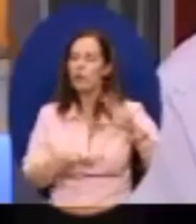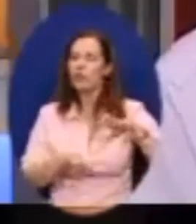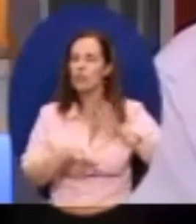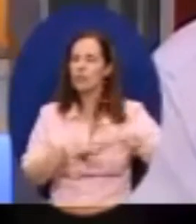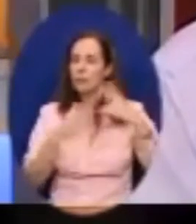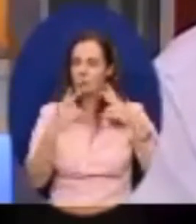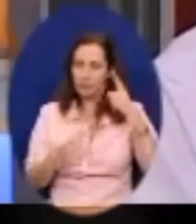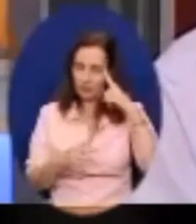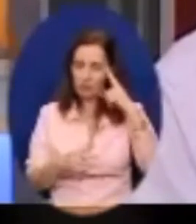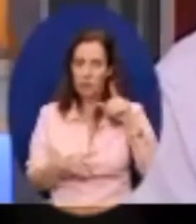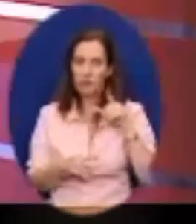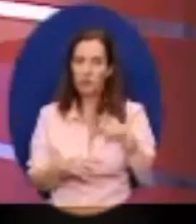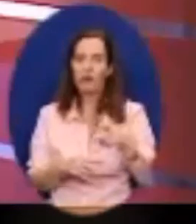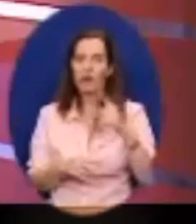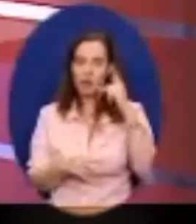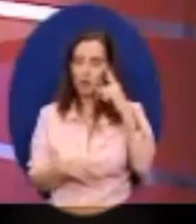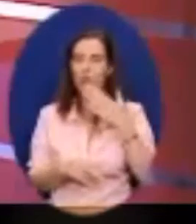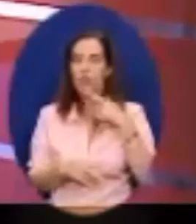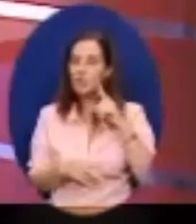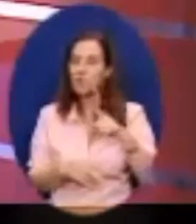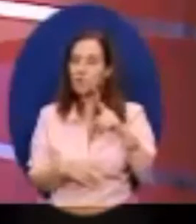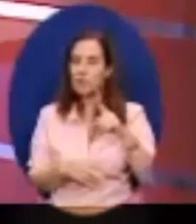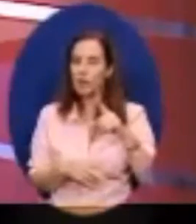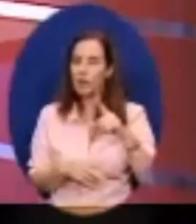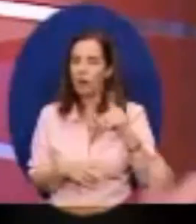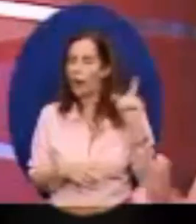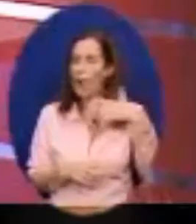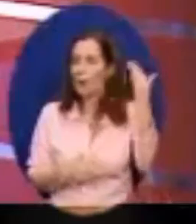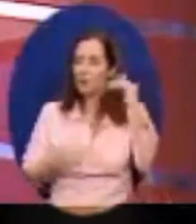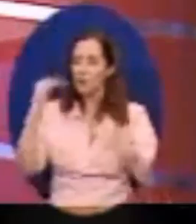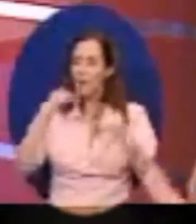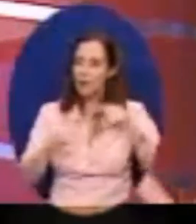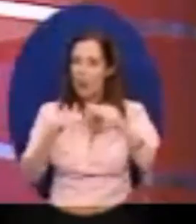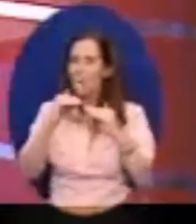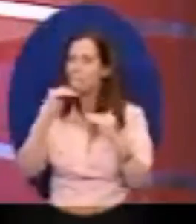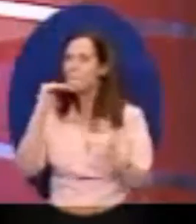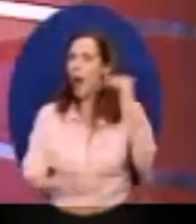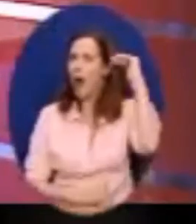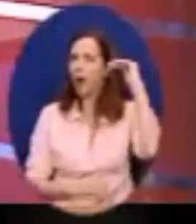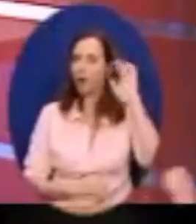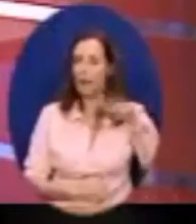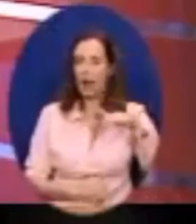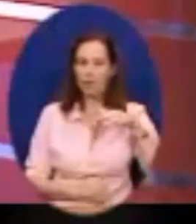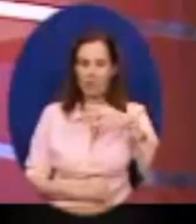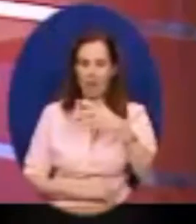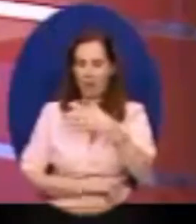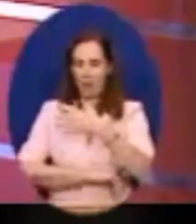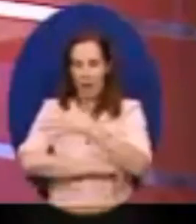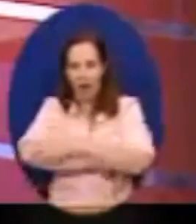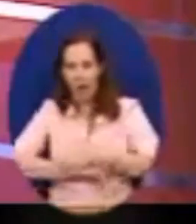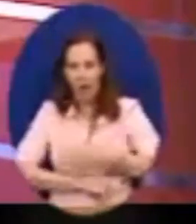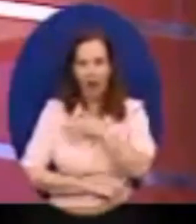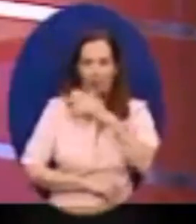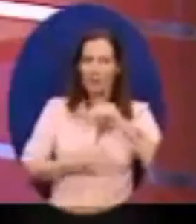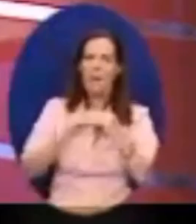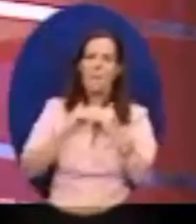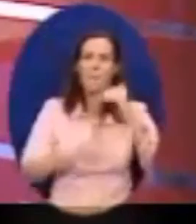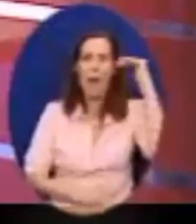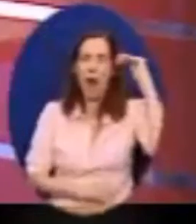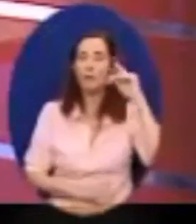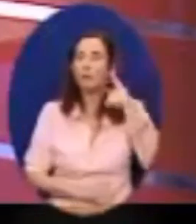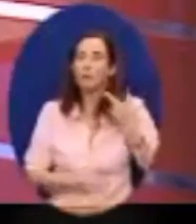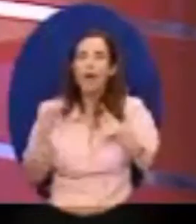חשובים. אתה יודע שמדינת ישראל מובילה במדד האי שוויון, כלומר הפערים בין השכבות החלשות לשכבות החזקות בישראל